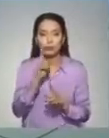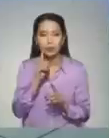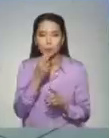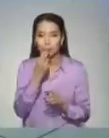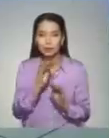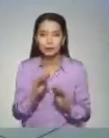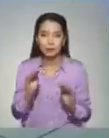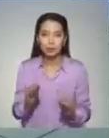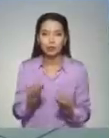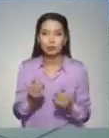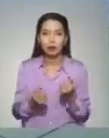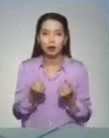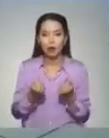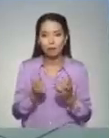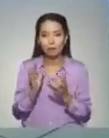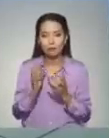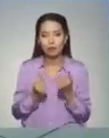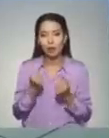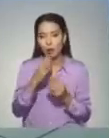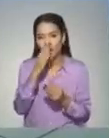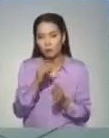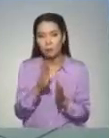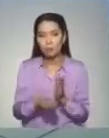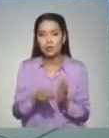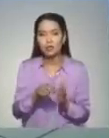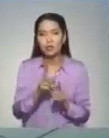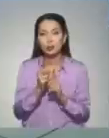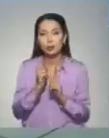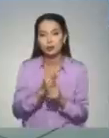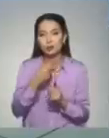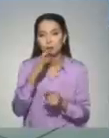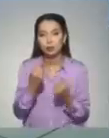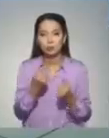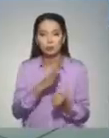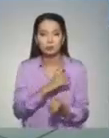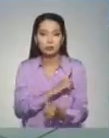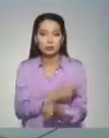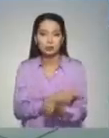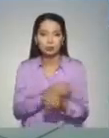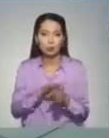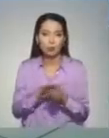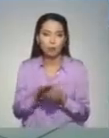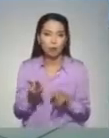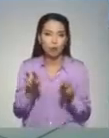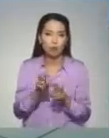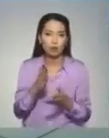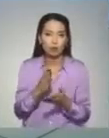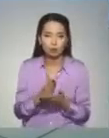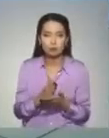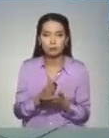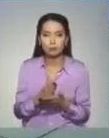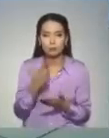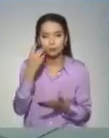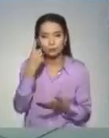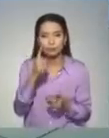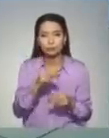и без сопровождения полиции. Причем машина была сильно перегружена. Чиновники уверяют, что на поездку выделяли деньги